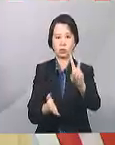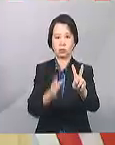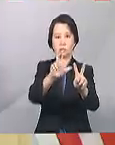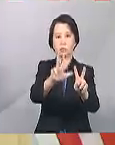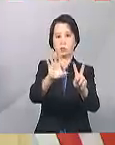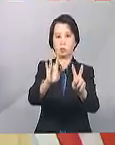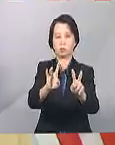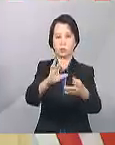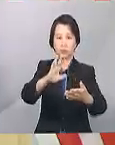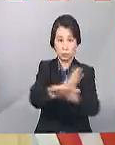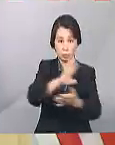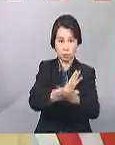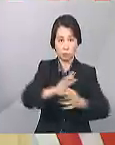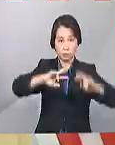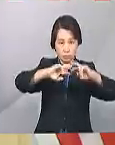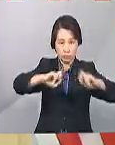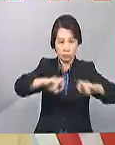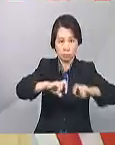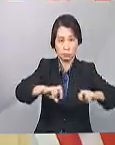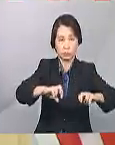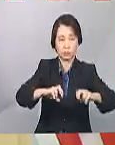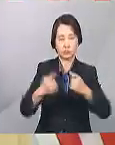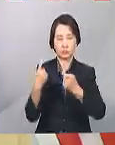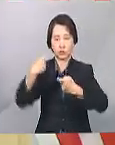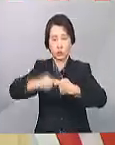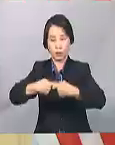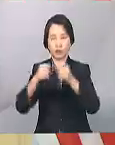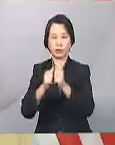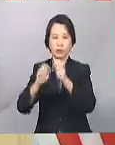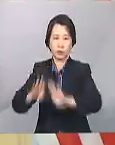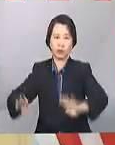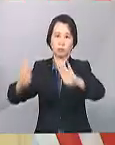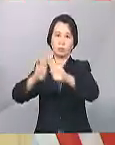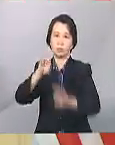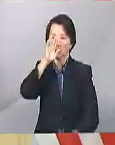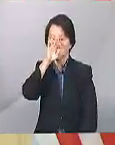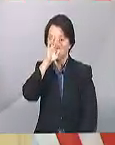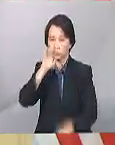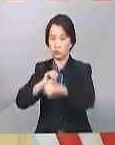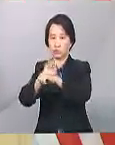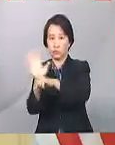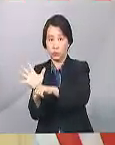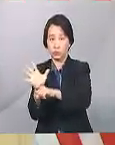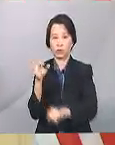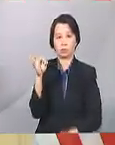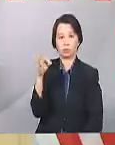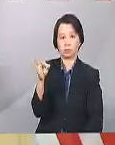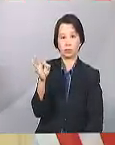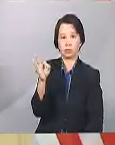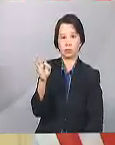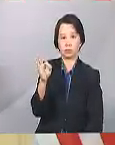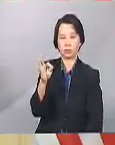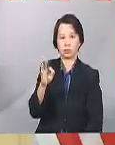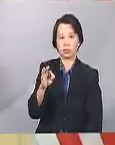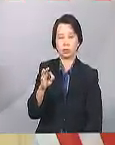238 kertas siasatan yang berkaitan dengan berita palsu COVID-19. Daripada